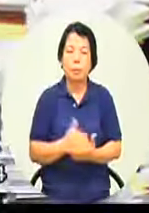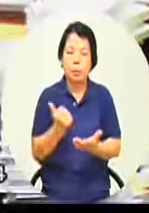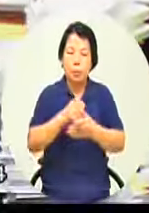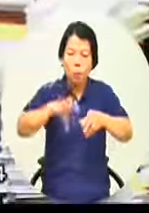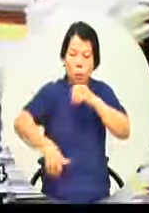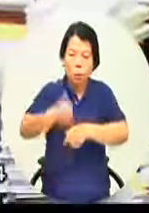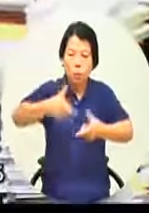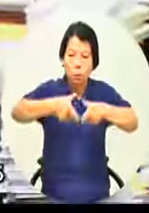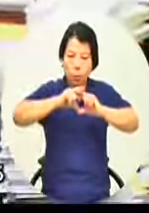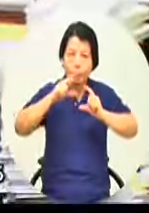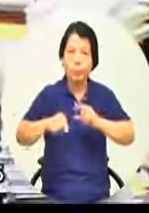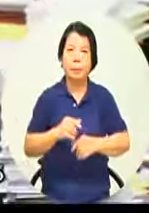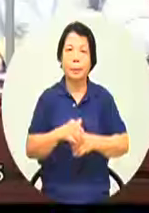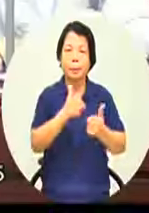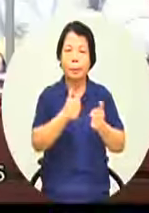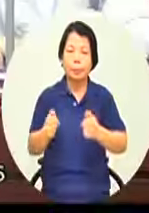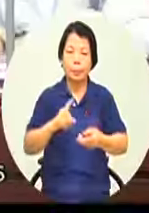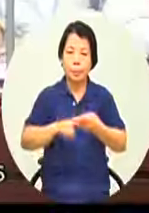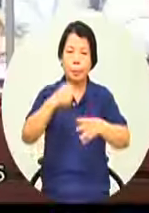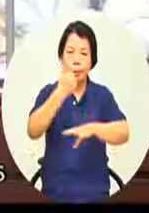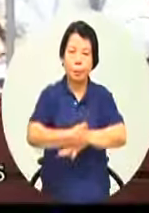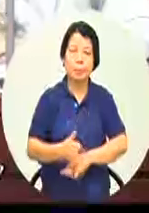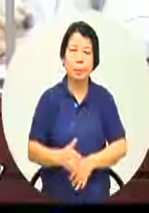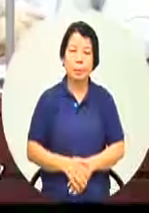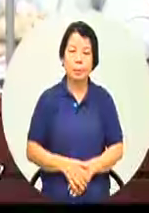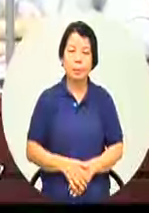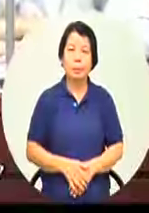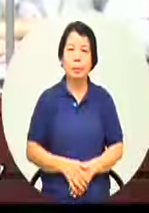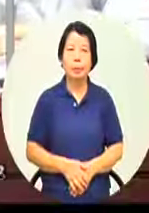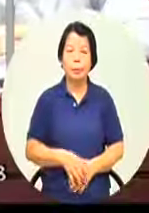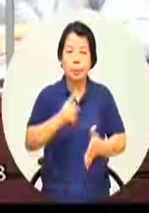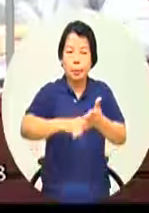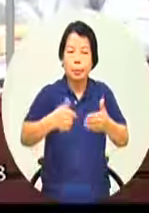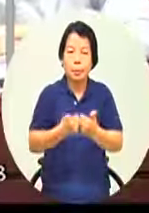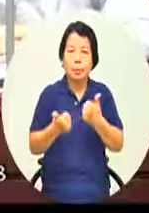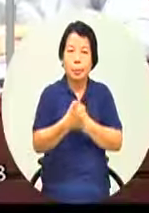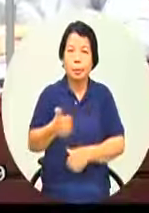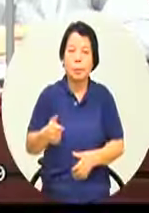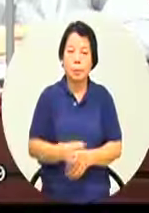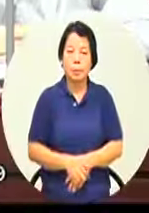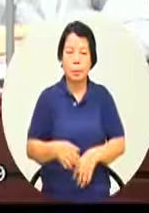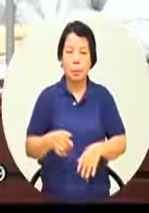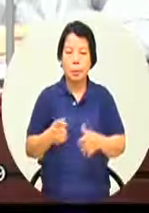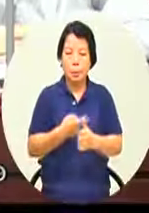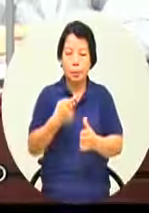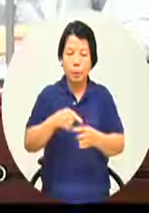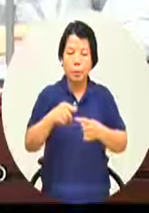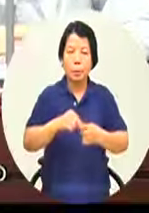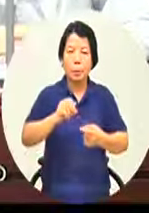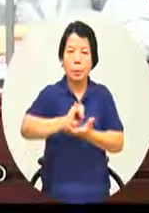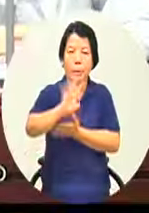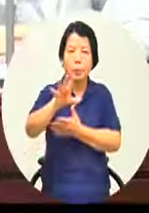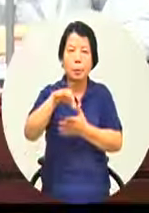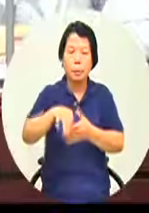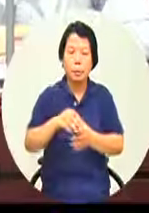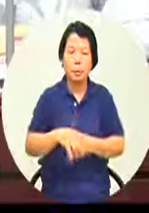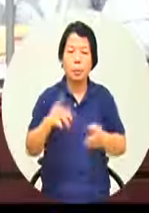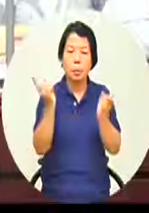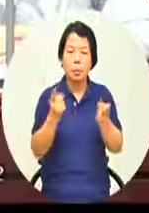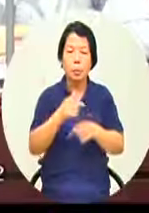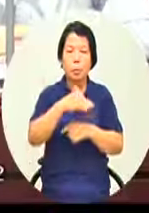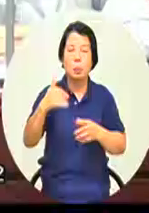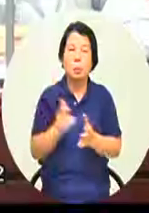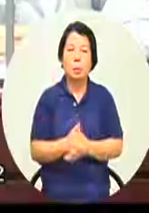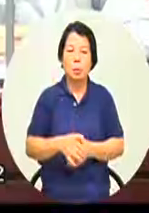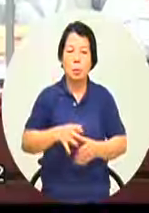复。 谢谢主席，谢谢前议员。那我就先从这个简报上面的一个鼓山自洪池的功效